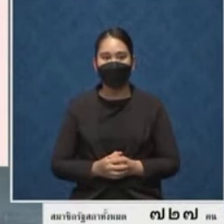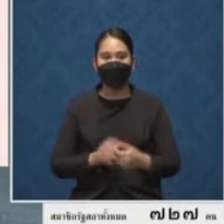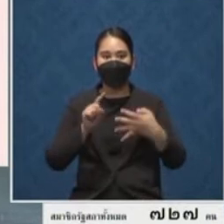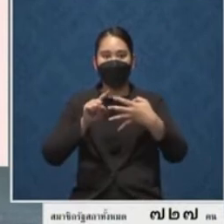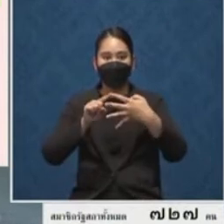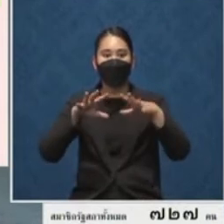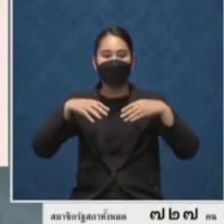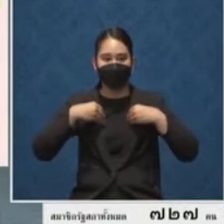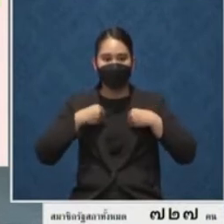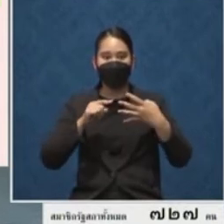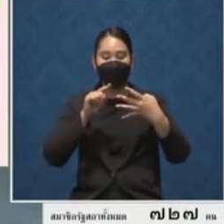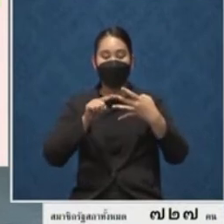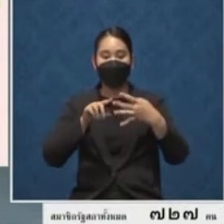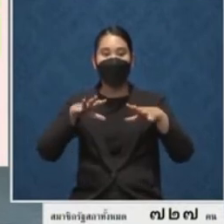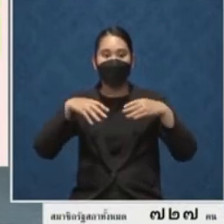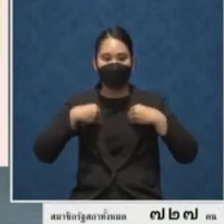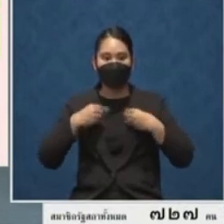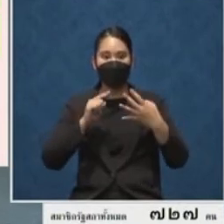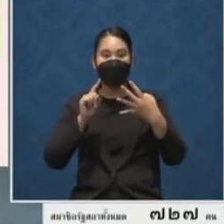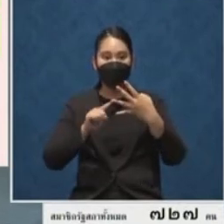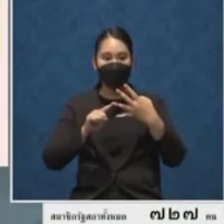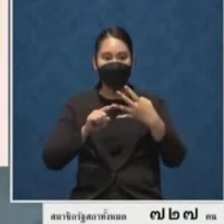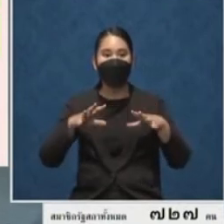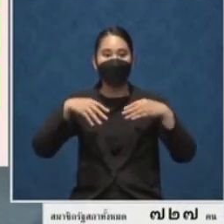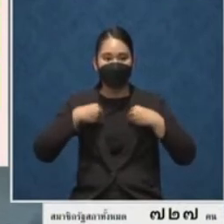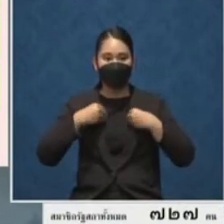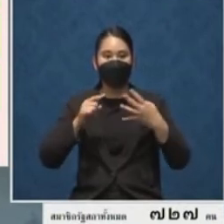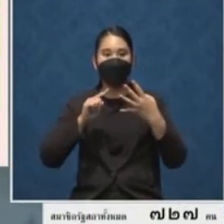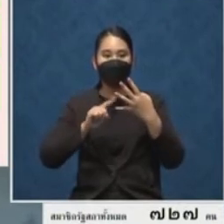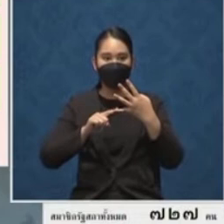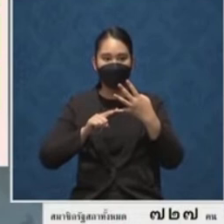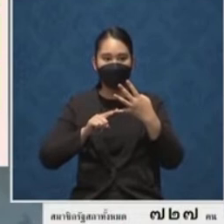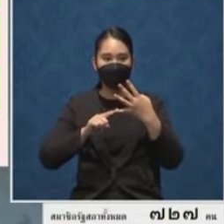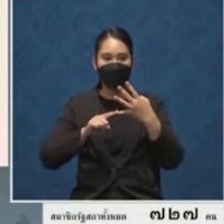การ3รับหลักการและ4รับหลักการครับ